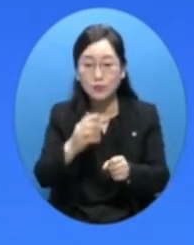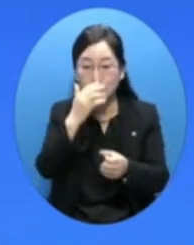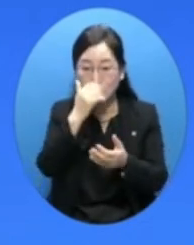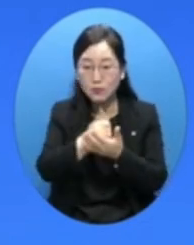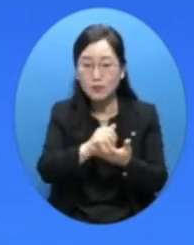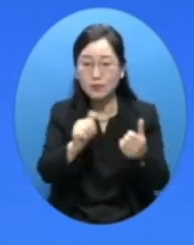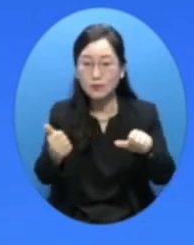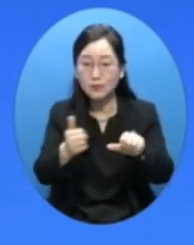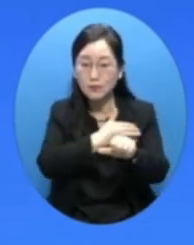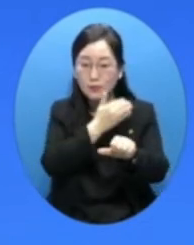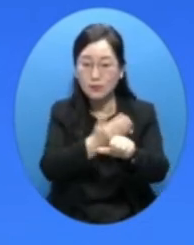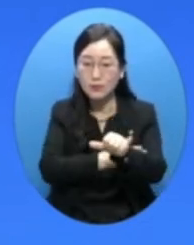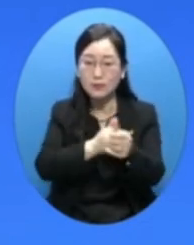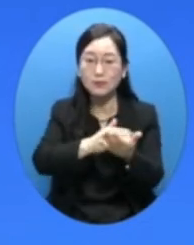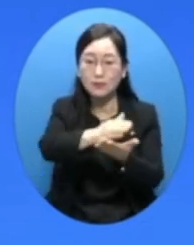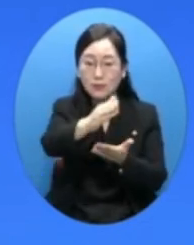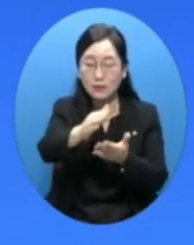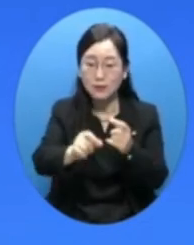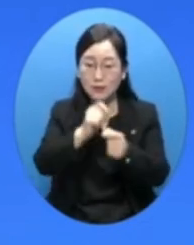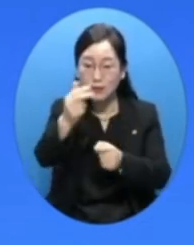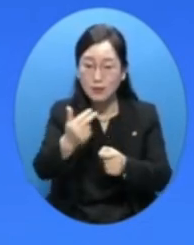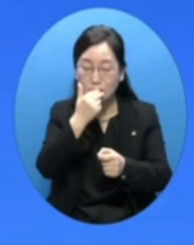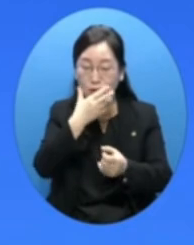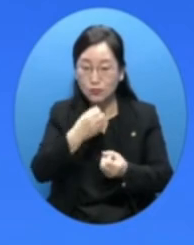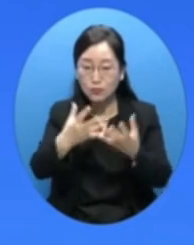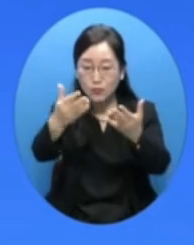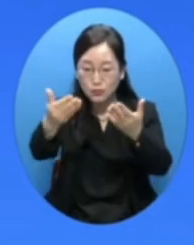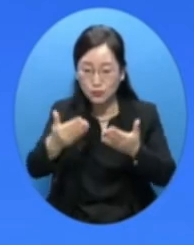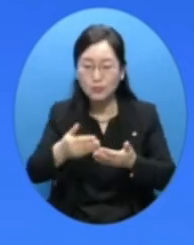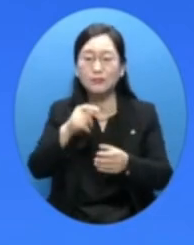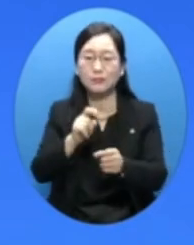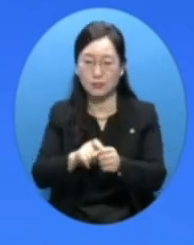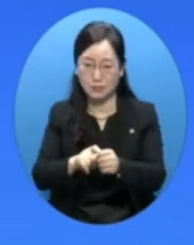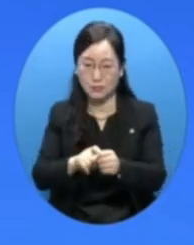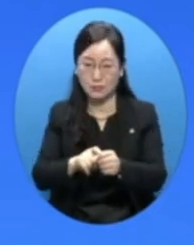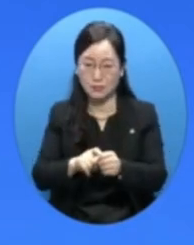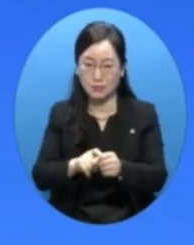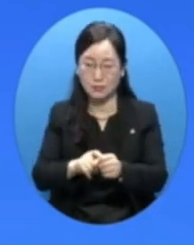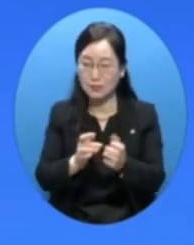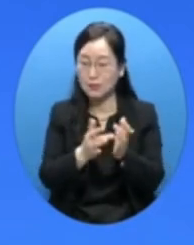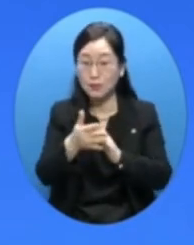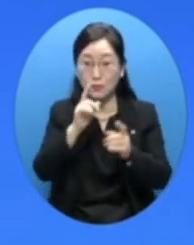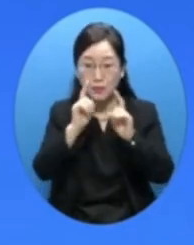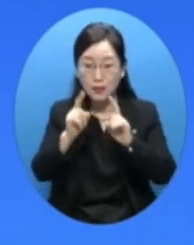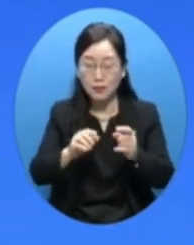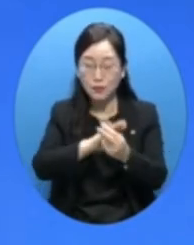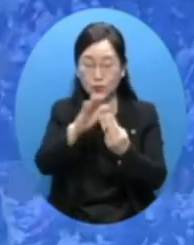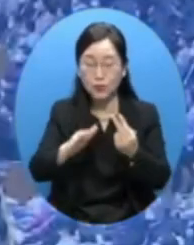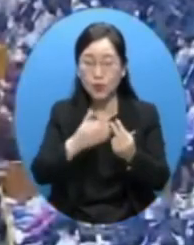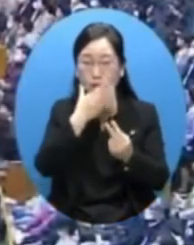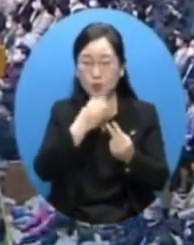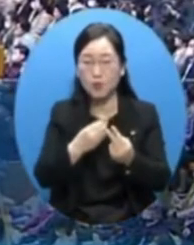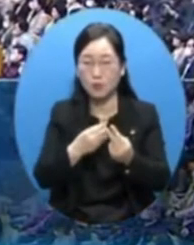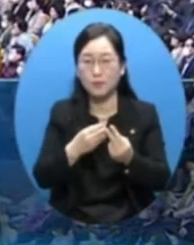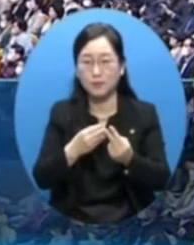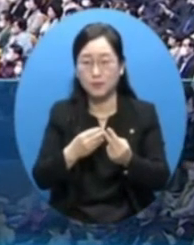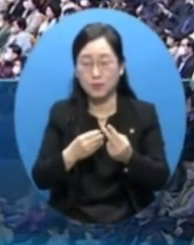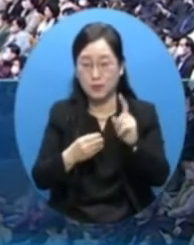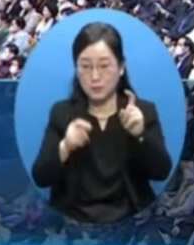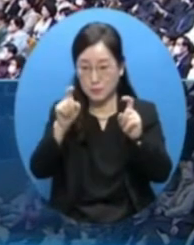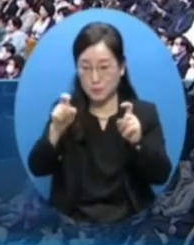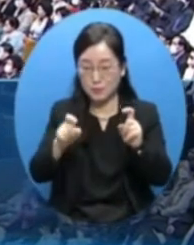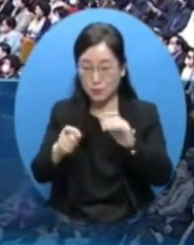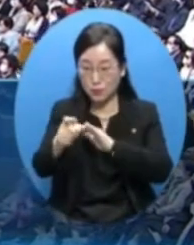권세를 물리치고 영생과 축복을 주기 위해 이 땅에 오신 것입니다. 예수님 말씀하셨습니다. 요한복음 10장 10절에 도둑이 오는